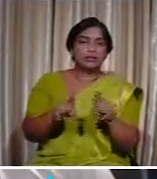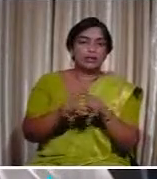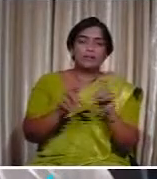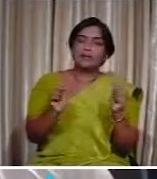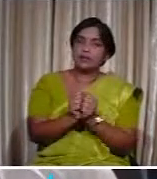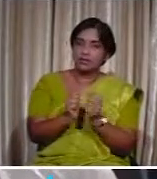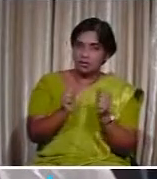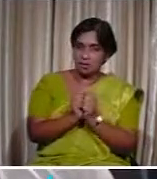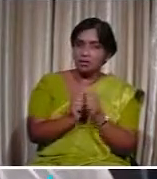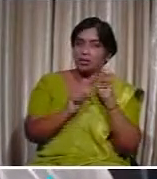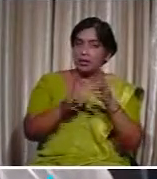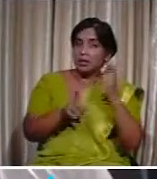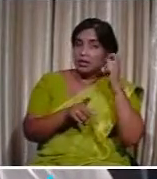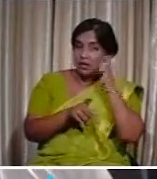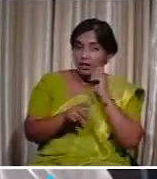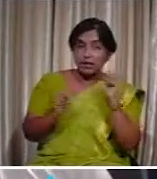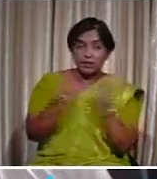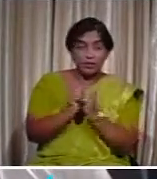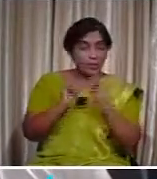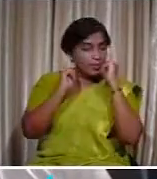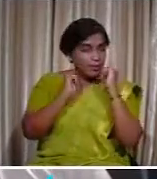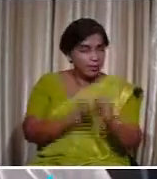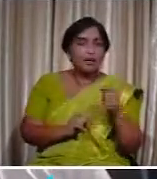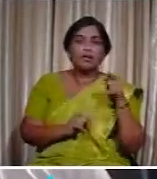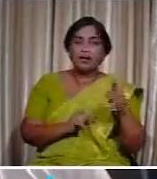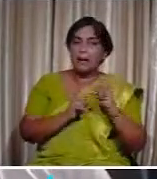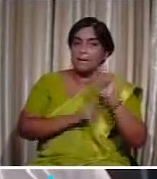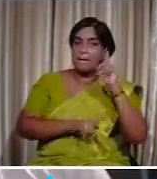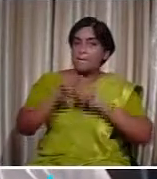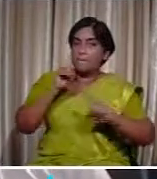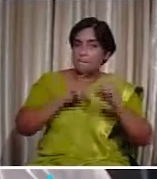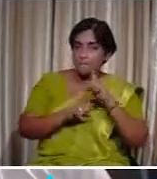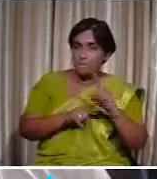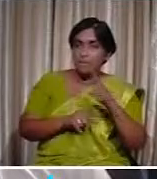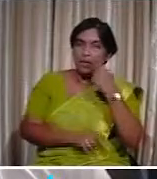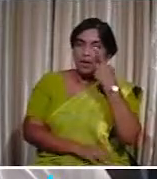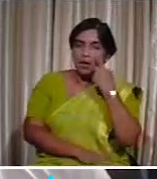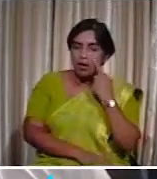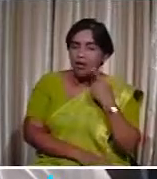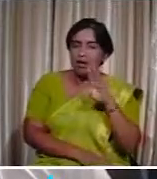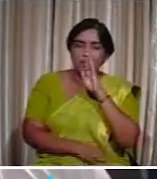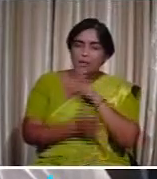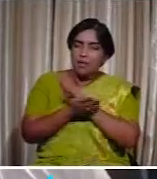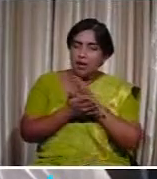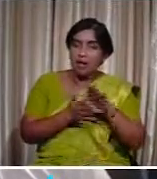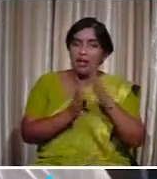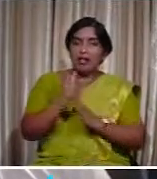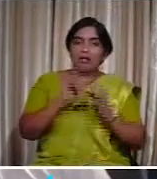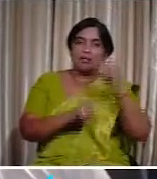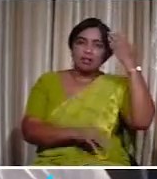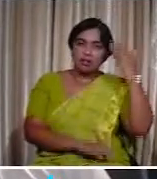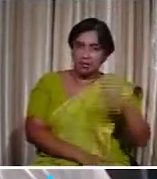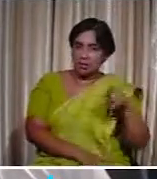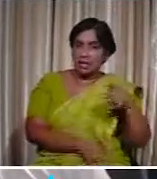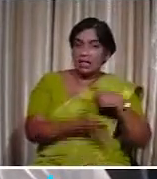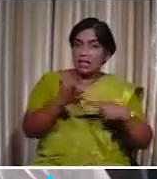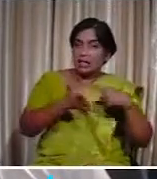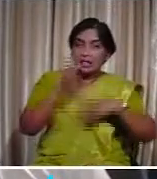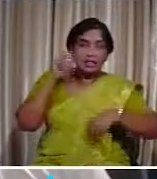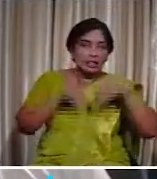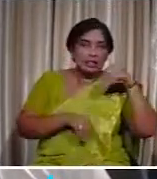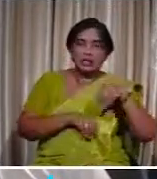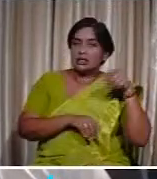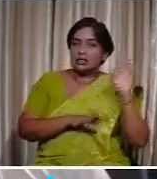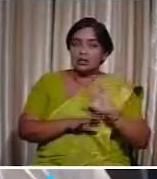ක්‍රියාවක් විදියට. ඒ තස්තවාදීන් විසින් මේ පාර්ලිමේන්තුවට අහිංසකම මන්ත්‍රීවරයෙක් මරලා දැම්මා. ඒක දේශපාලනයක් කිසි දෙයක්